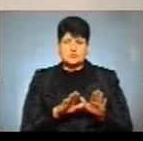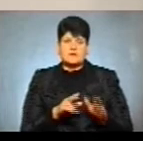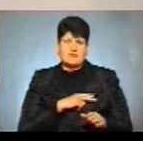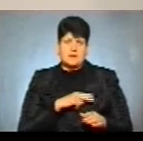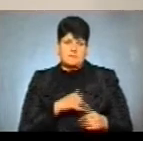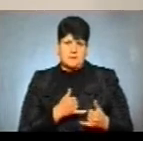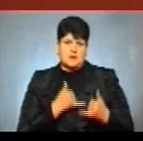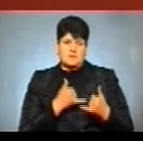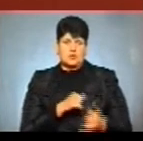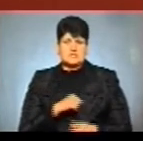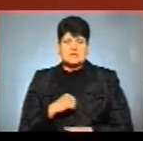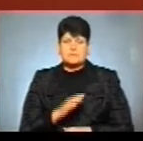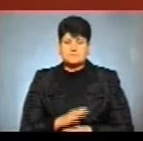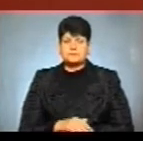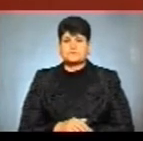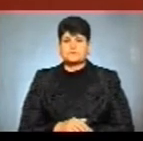преміює сам.